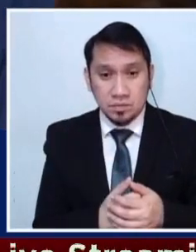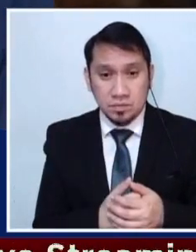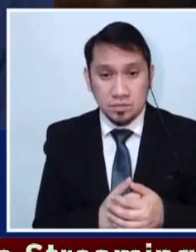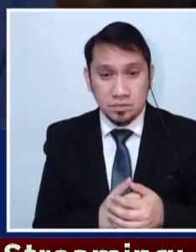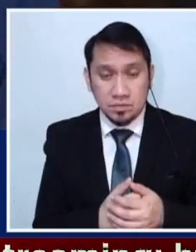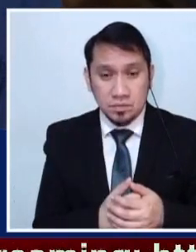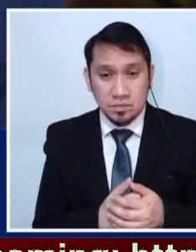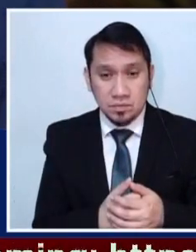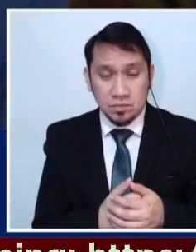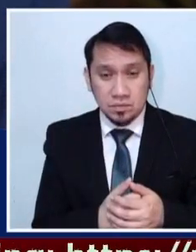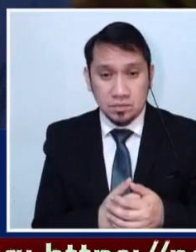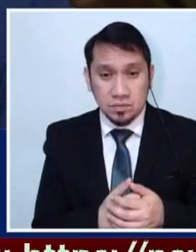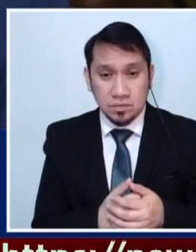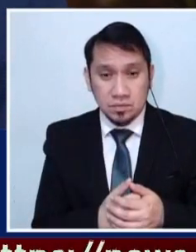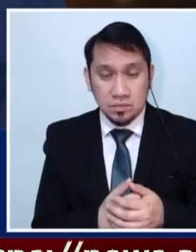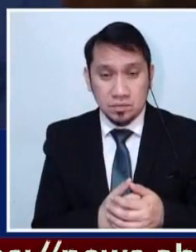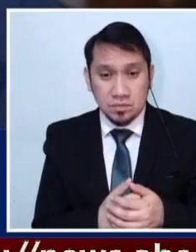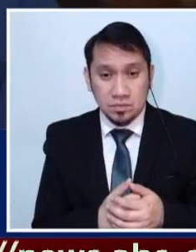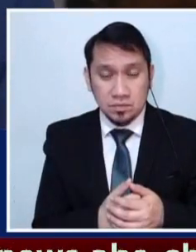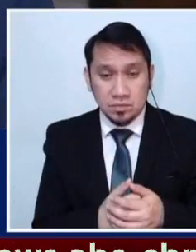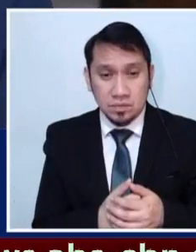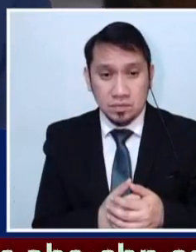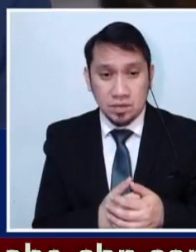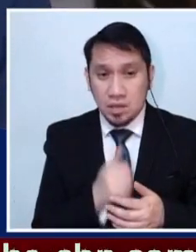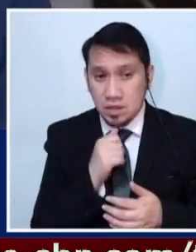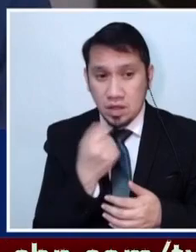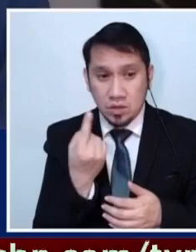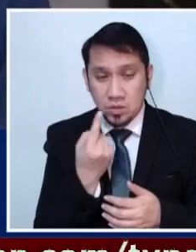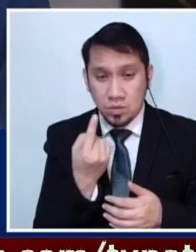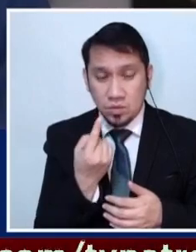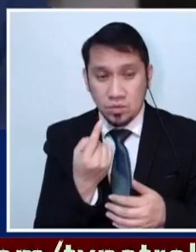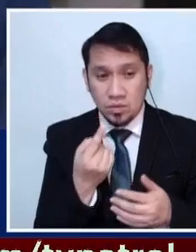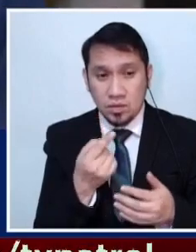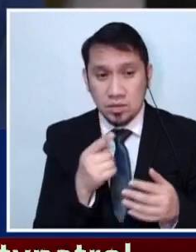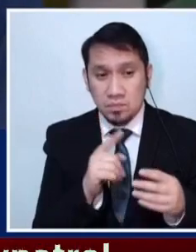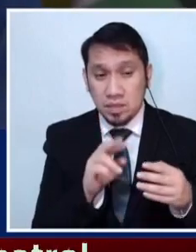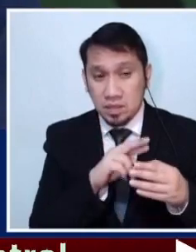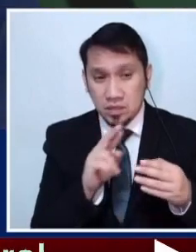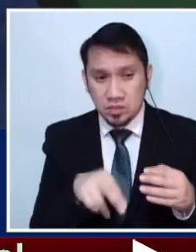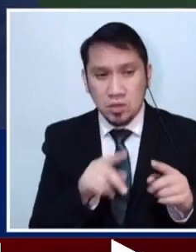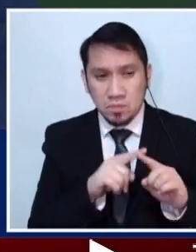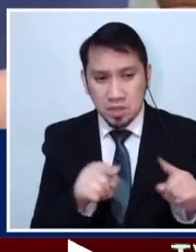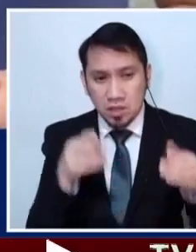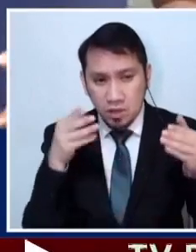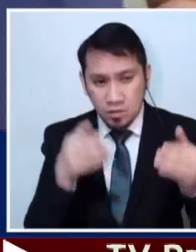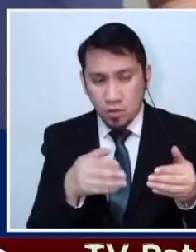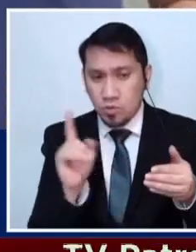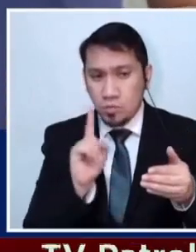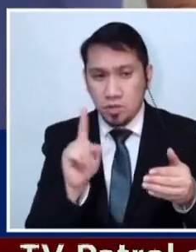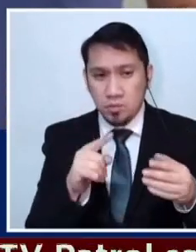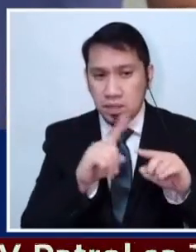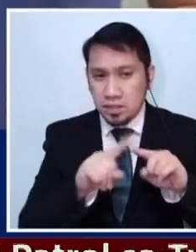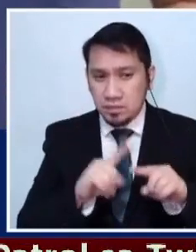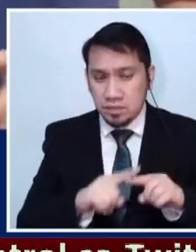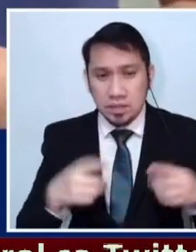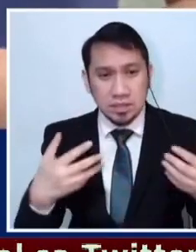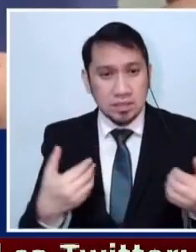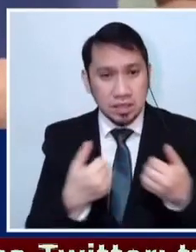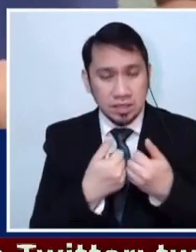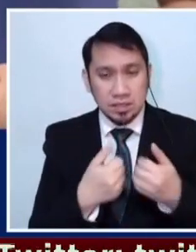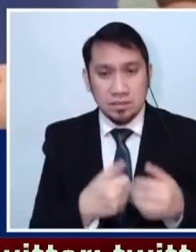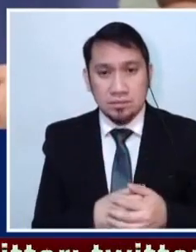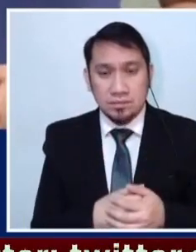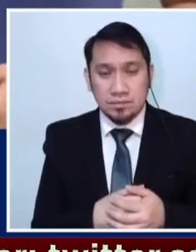hindi sa inputs, which is one of the biggest challenges of the sugar industry right now. Tinaguri ang Sugar Bowl